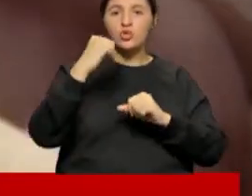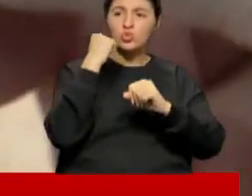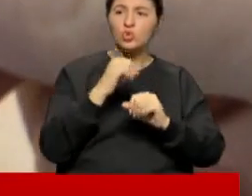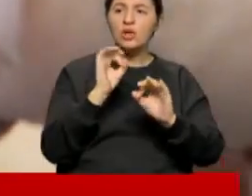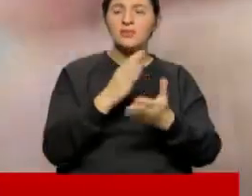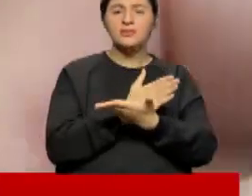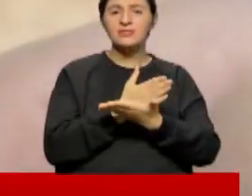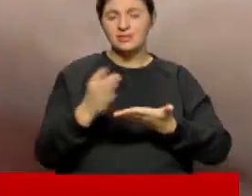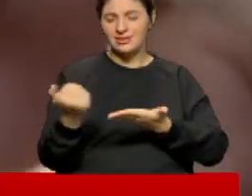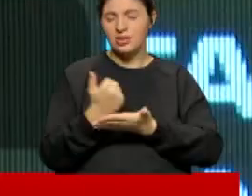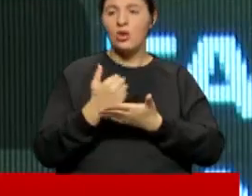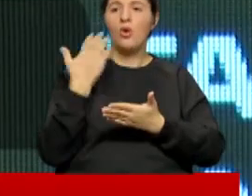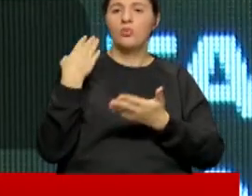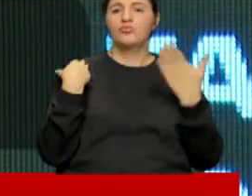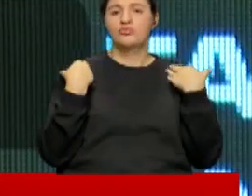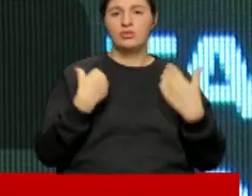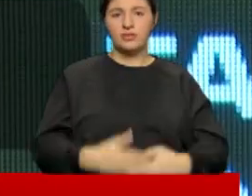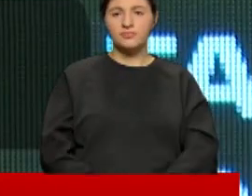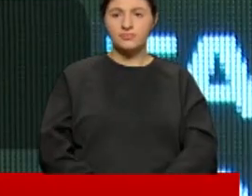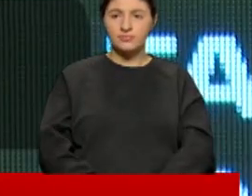sabit gelirlilerin omuzunda